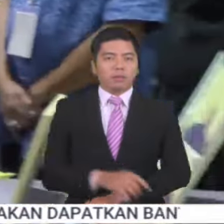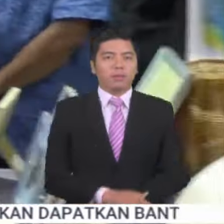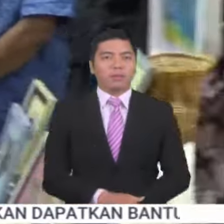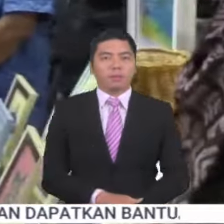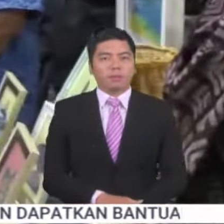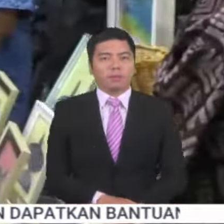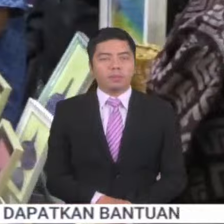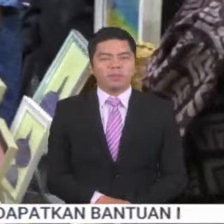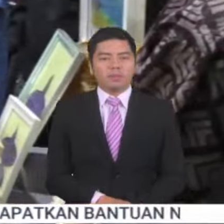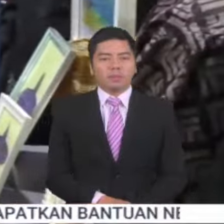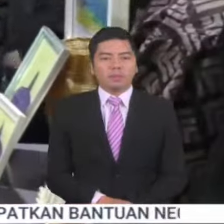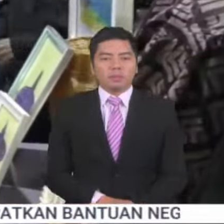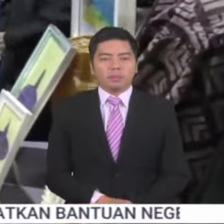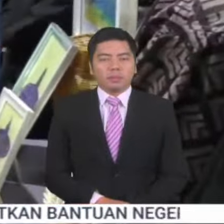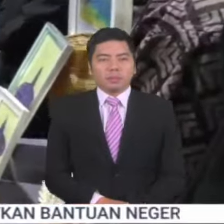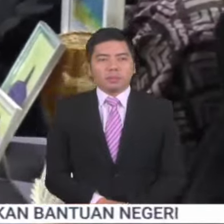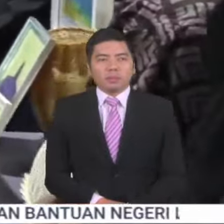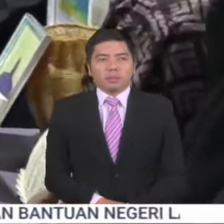Khalil.